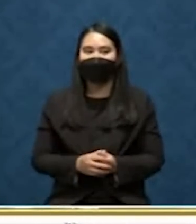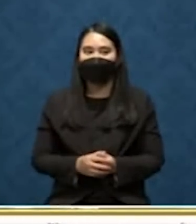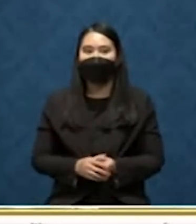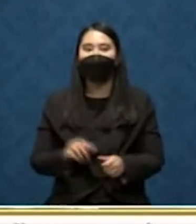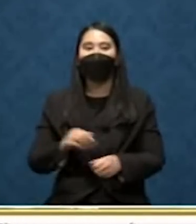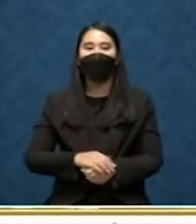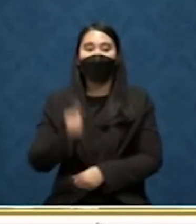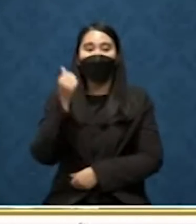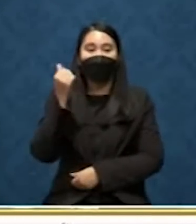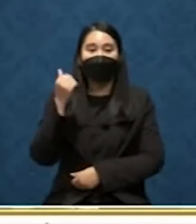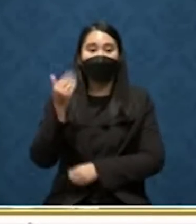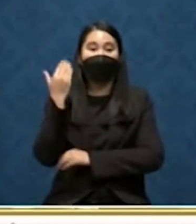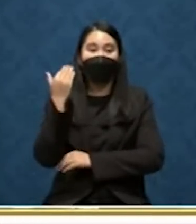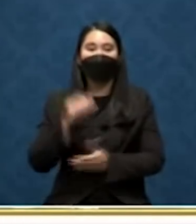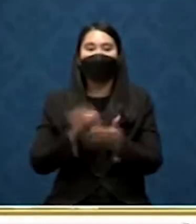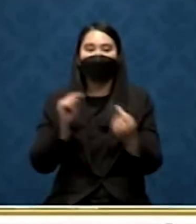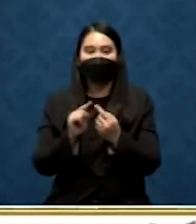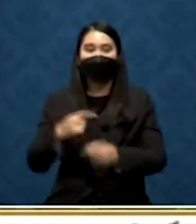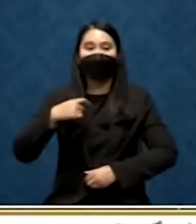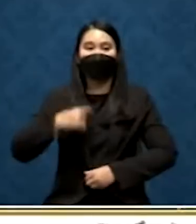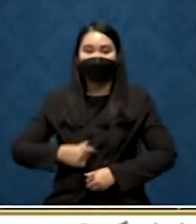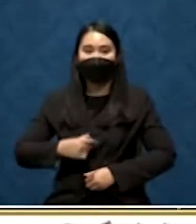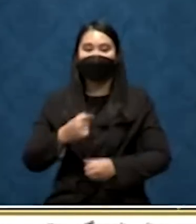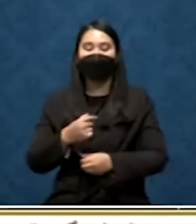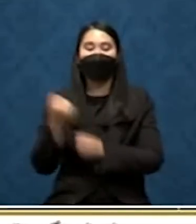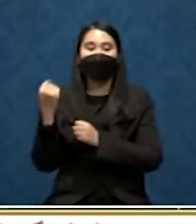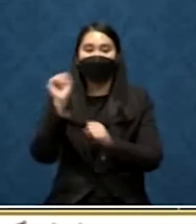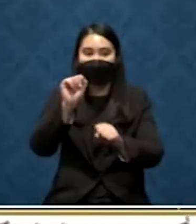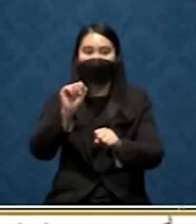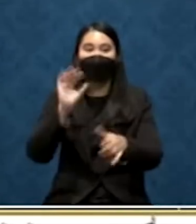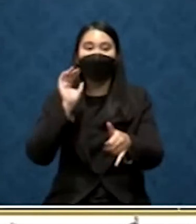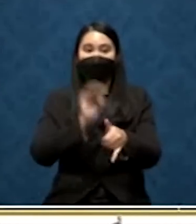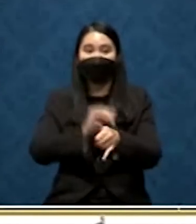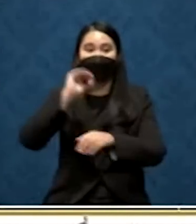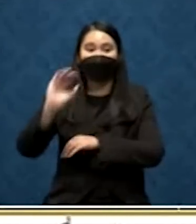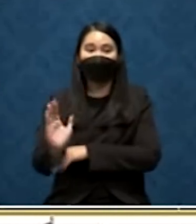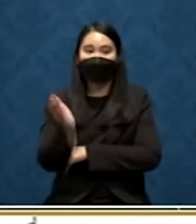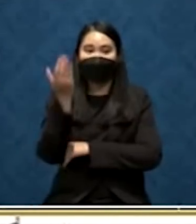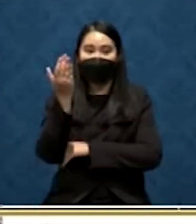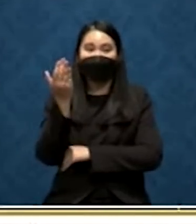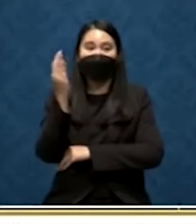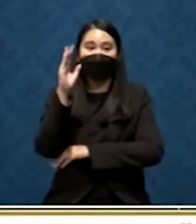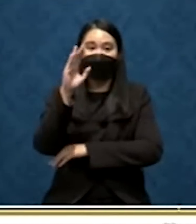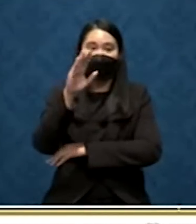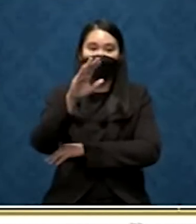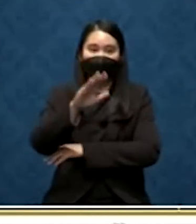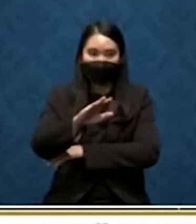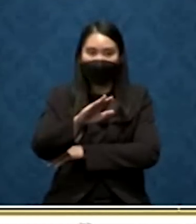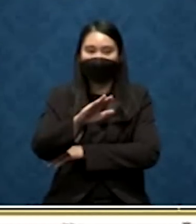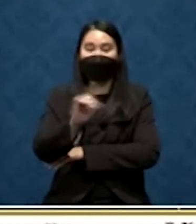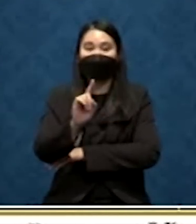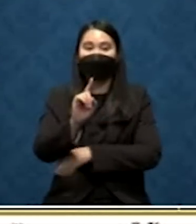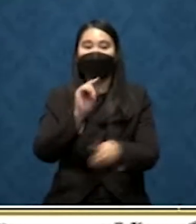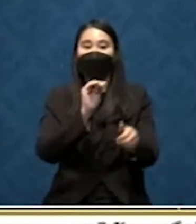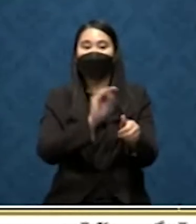นเดียวกันทพระทานหลังจากสารพอนุมัติหมายจับให้เมอช่งเช้าพอตกบายก็มีการ